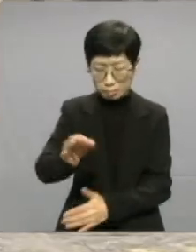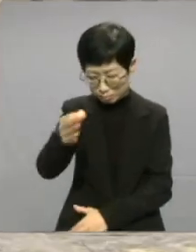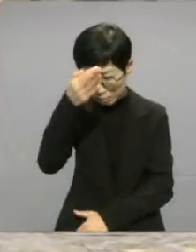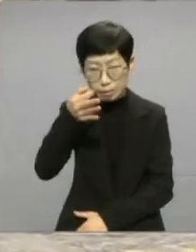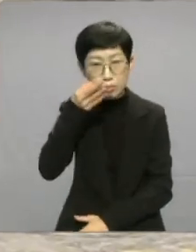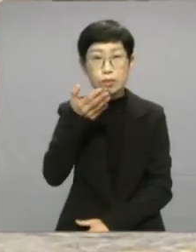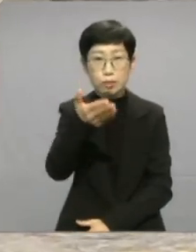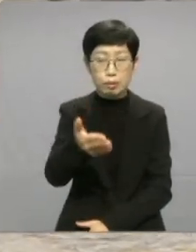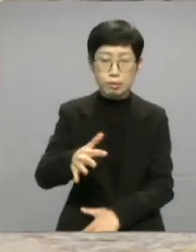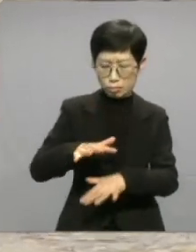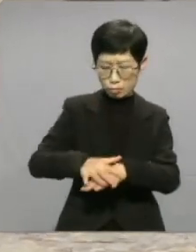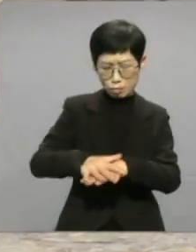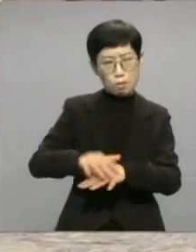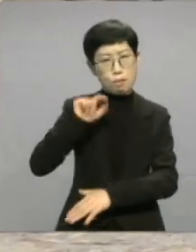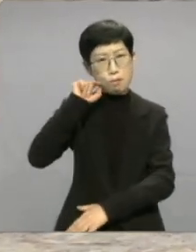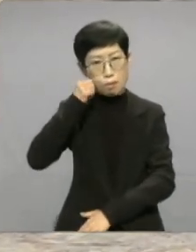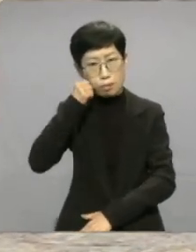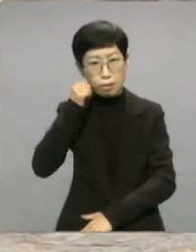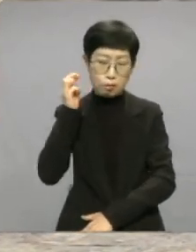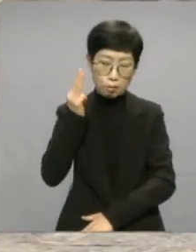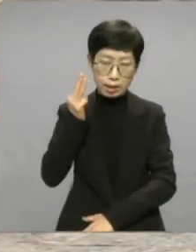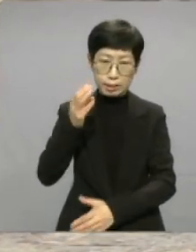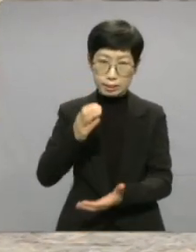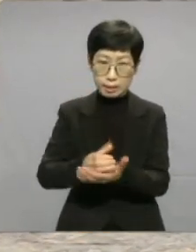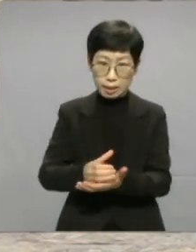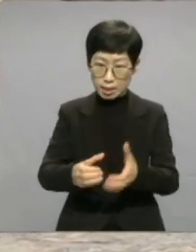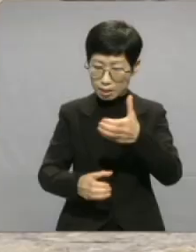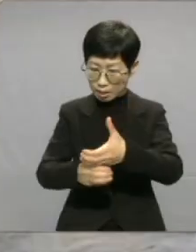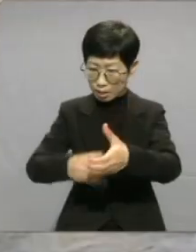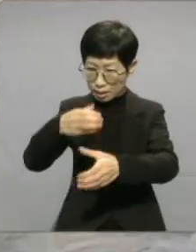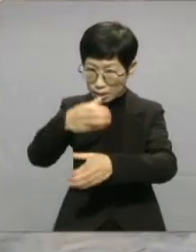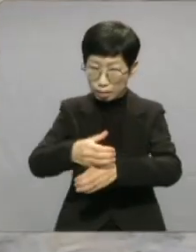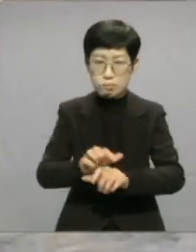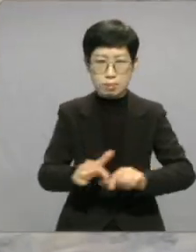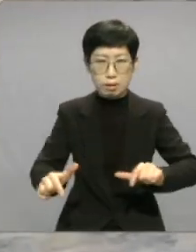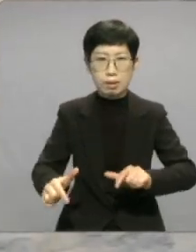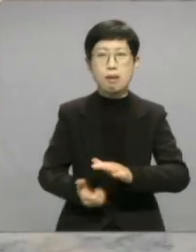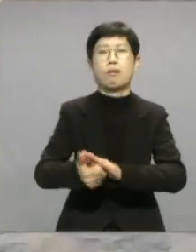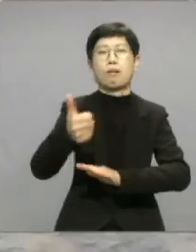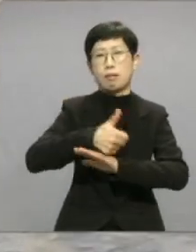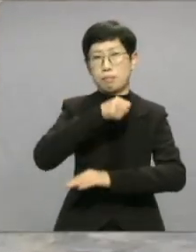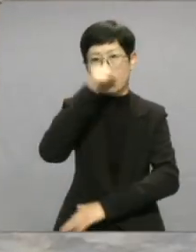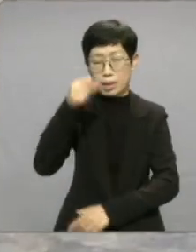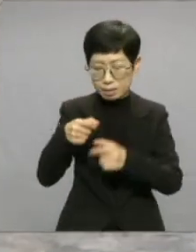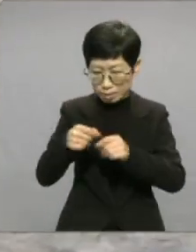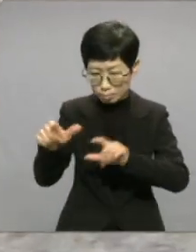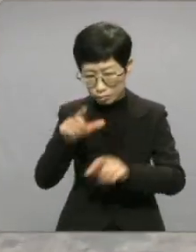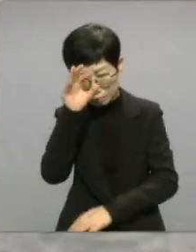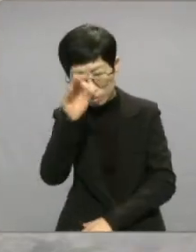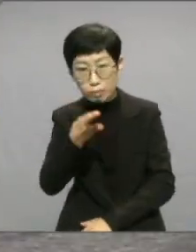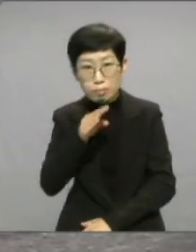하면 손으로 해도 어려운 와인잔 쌓기와 바늘에 실 꿰기까지 성공. 정교하게 움직이는 모습은